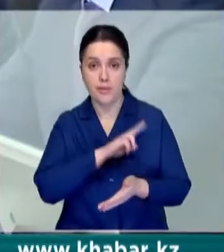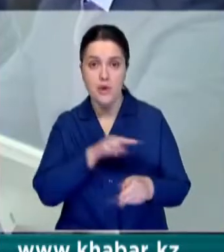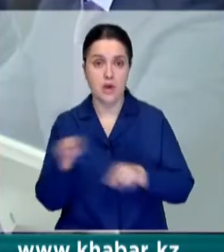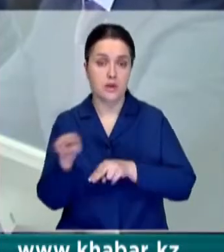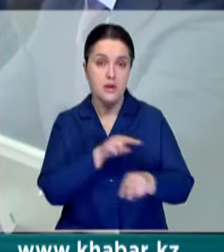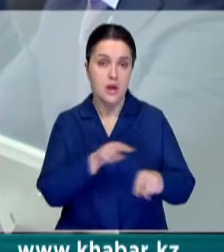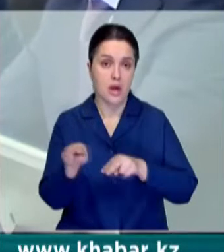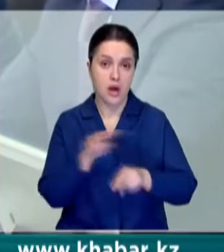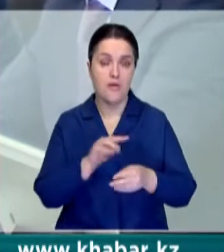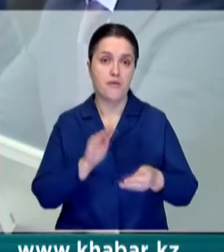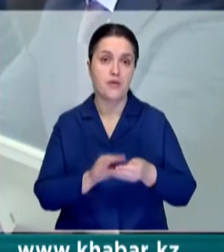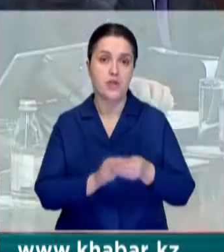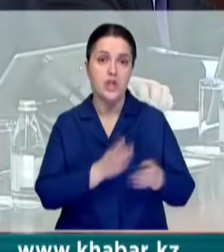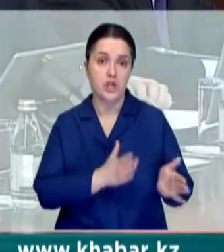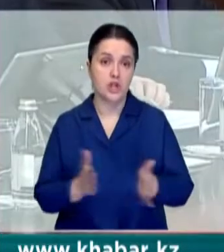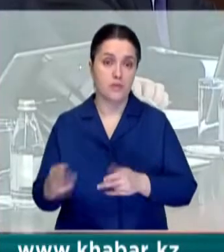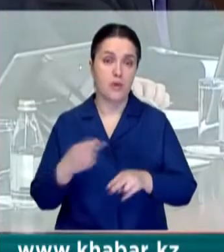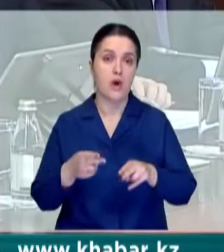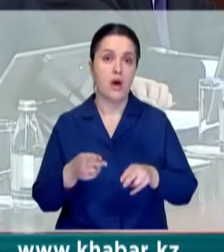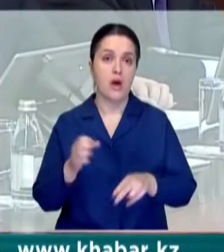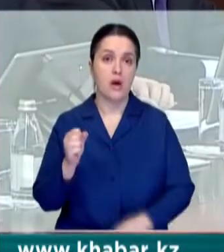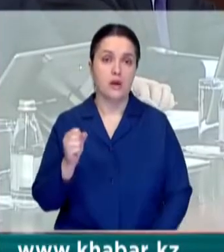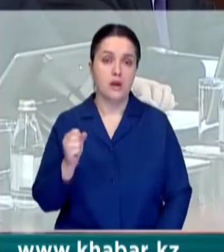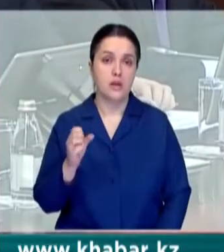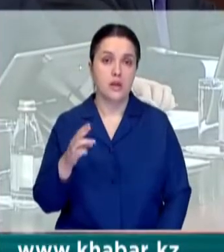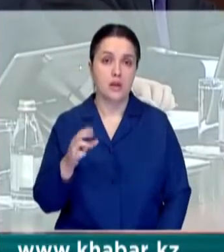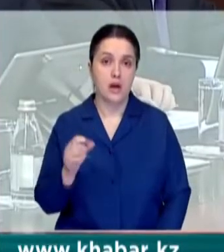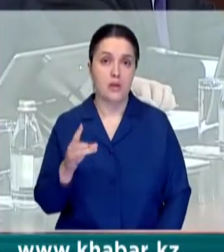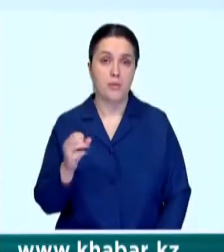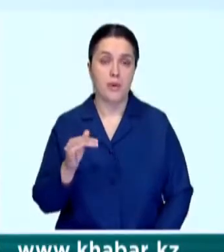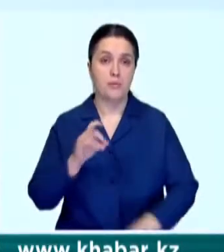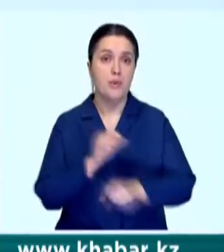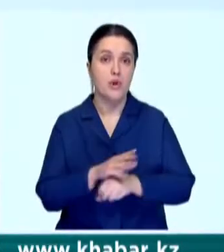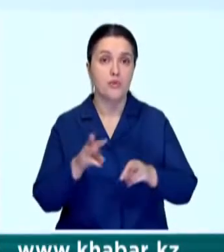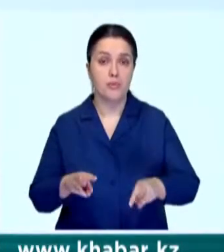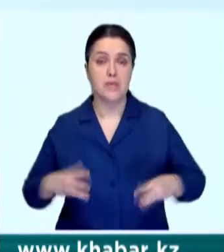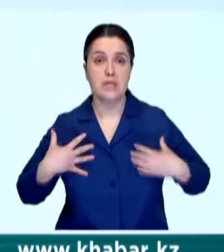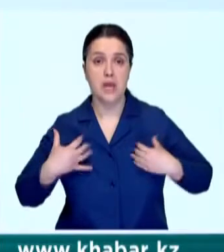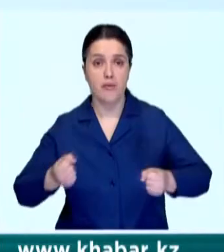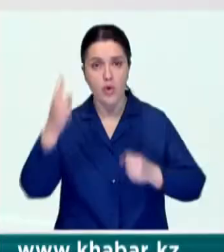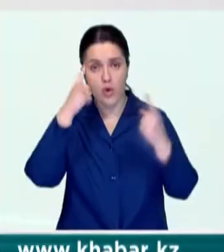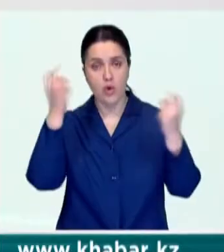работу санэпидконтроля в таком же режиме. Кроме этого, Аскар Мамин поручил Минздраву разобраться с